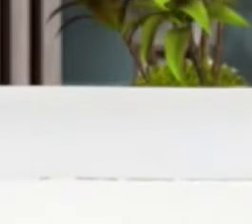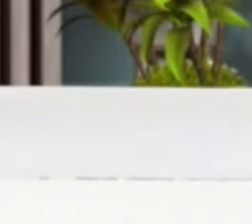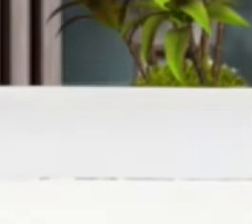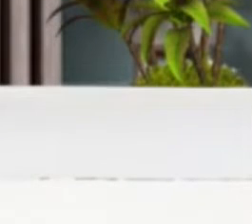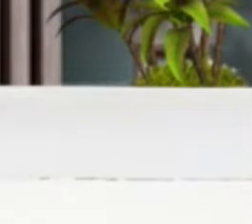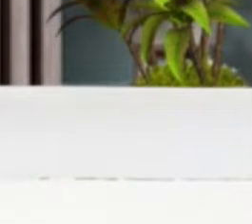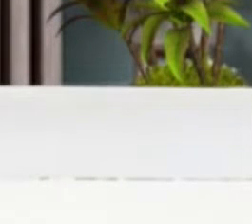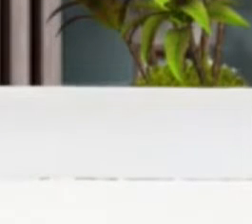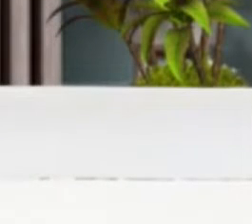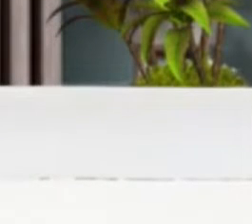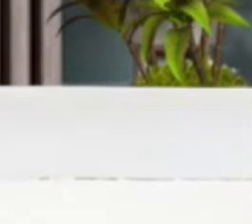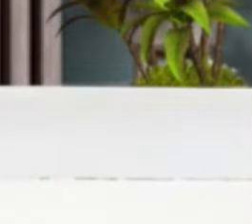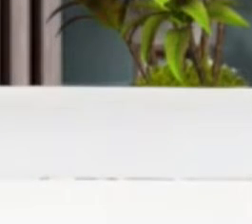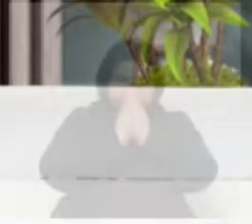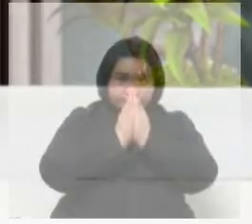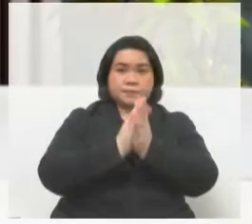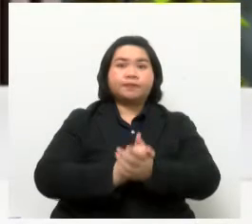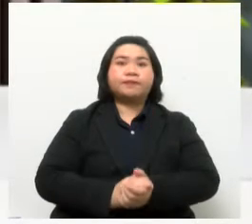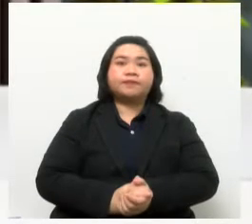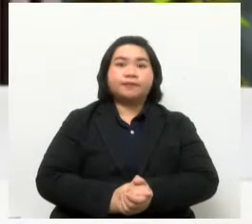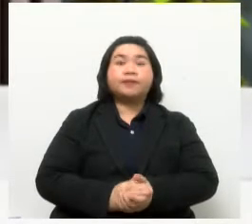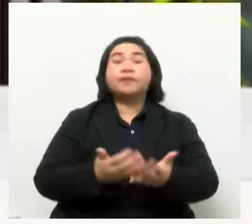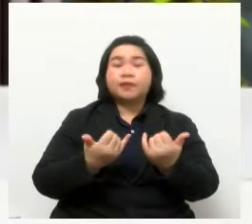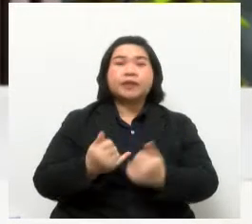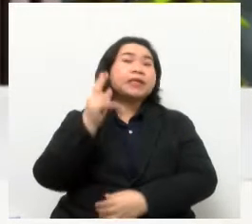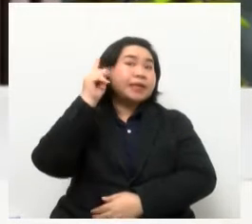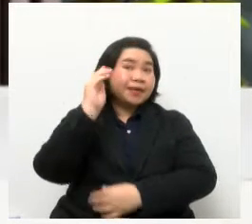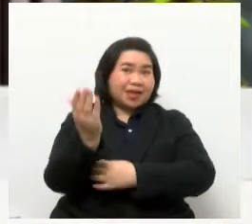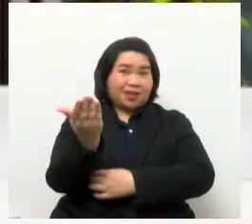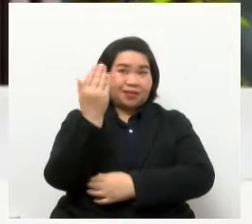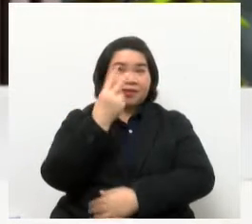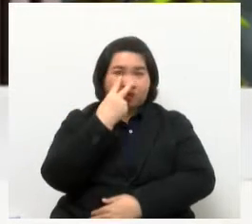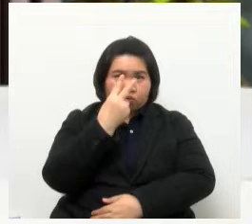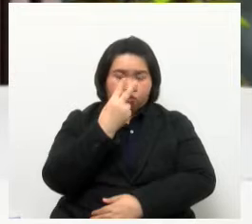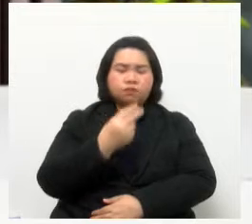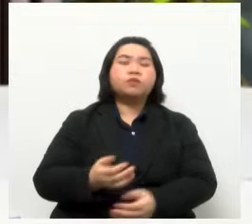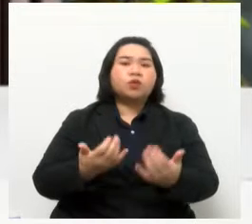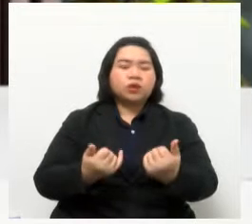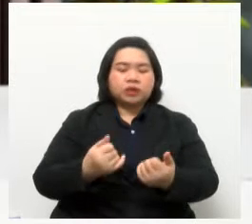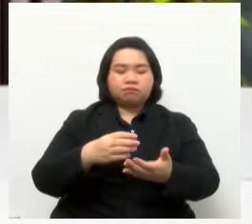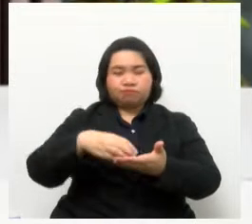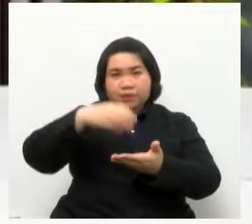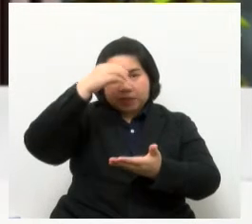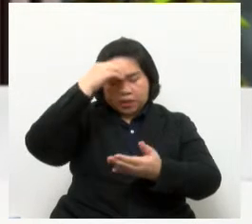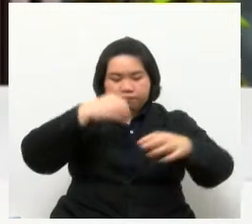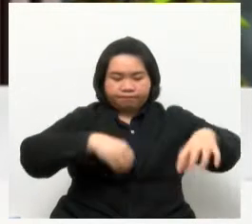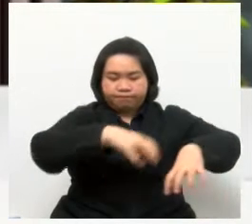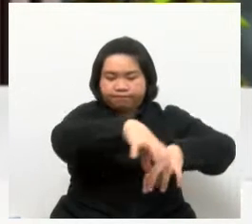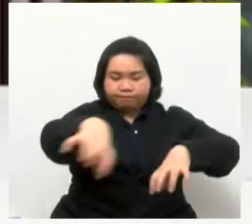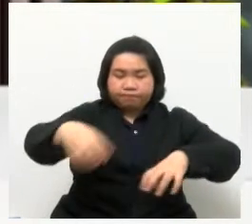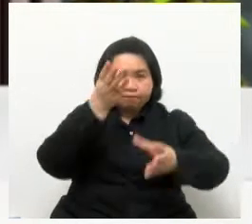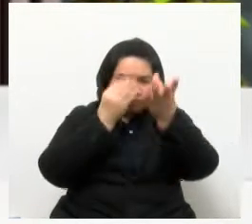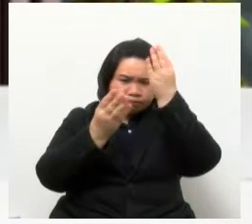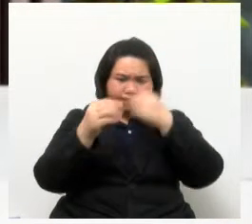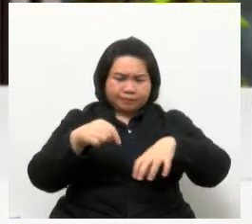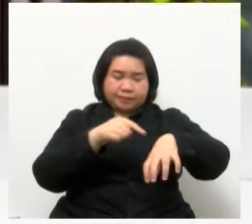สวัสดีค่ะท่านผู้ชมรายการพุทธเช้าข่าวสพฐ.ทุกท่านนะคะการบูรณาการแหล่งเรียนรู้โดยเฉพาะอย่างยิ่งกับแหล่งเรียนรู้